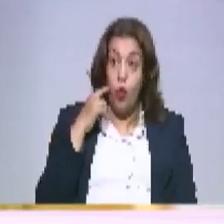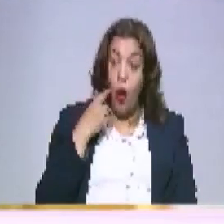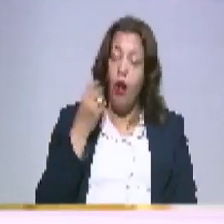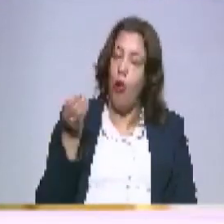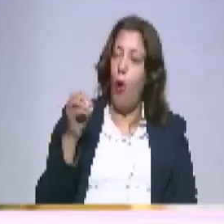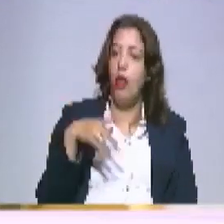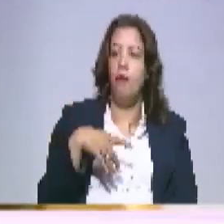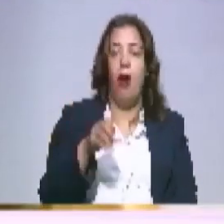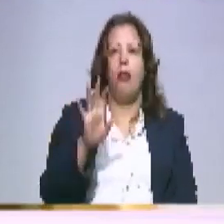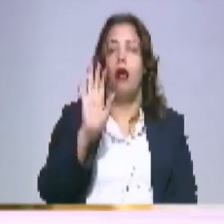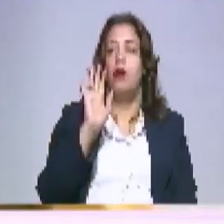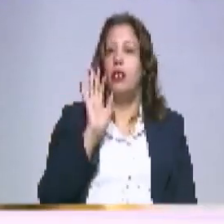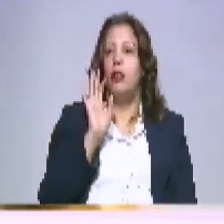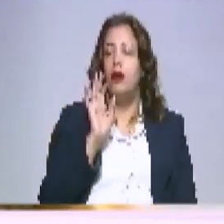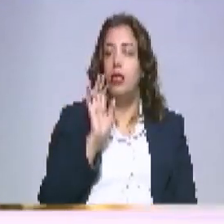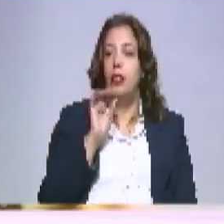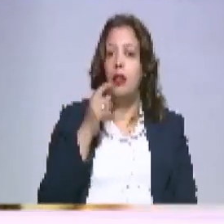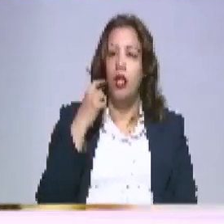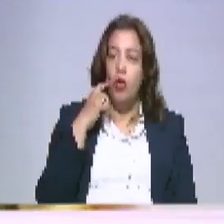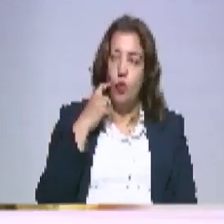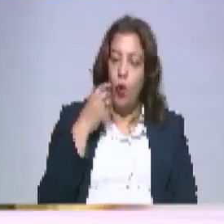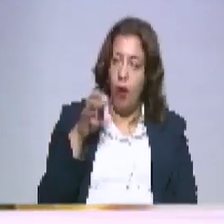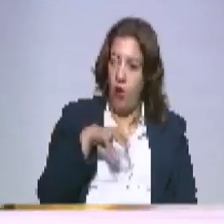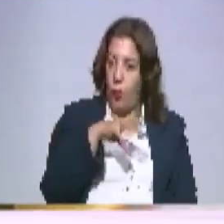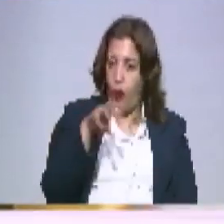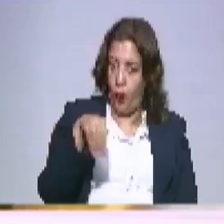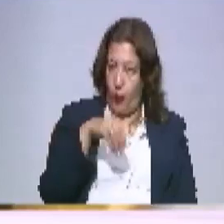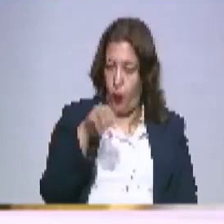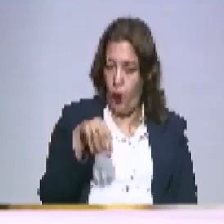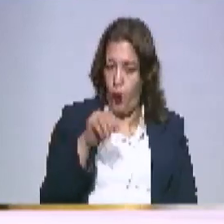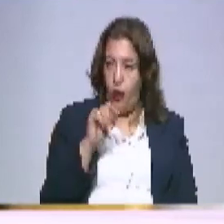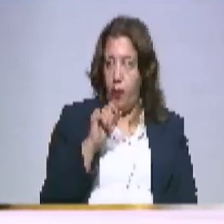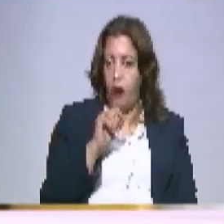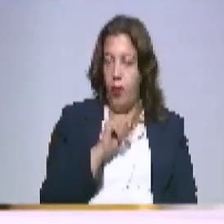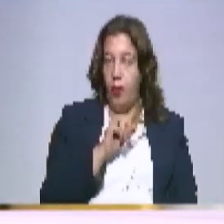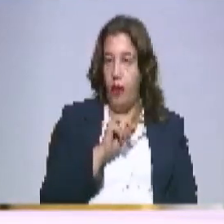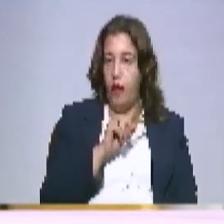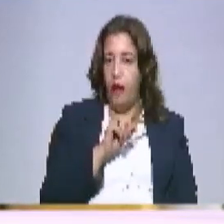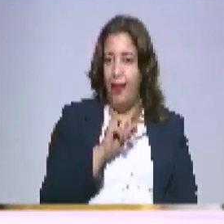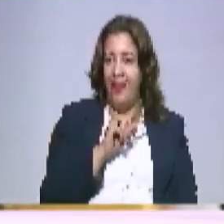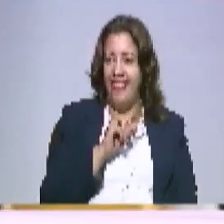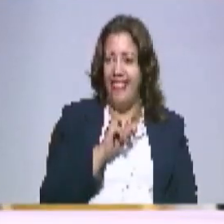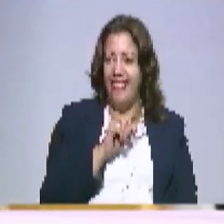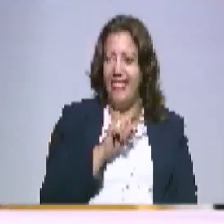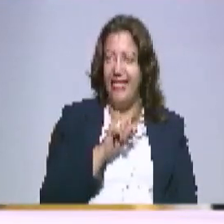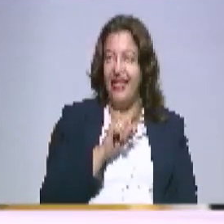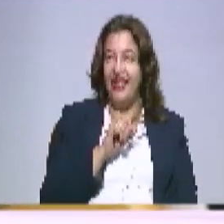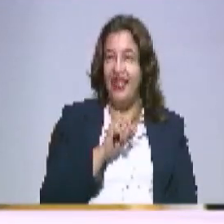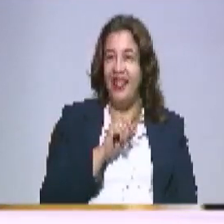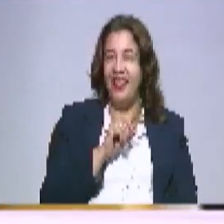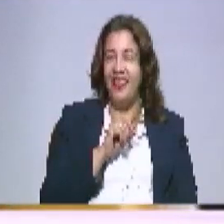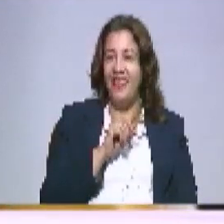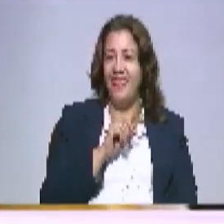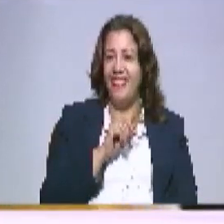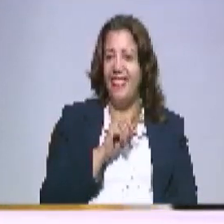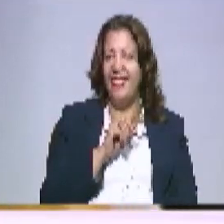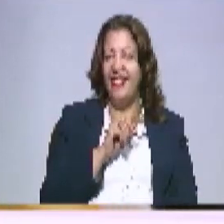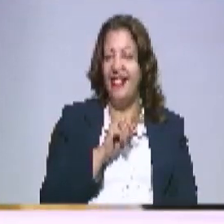بالسكر. هنبتدي نحط شوية سكر كده. انت مش عامله في البيت السكر ده؟ لا مش عامله في البيت.